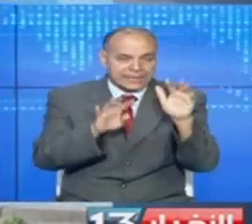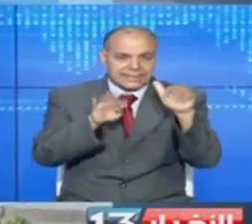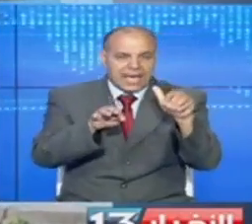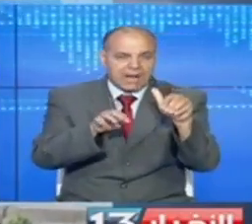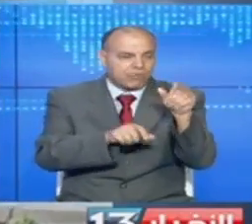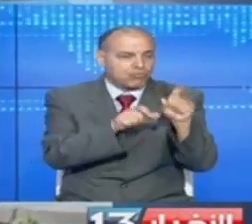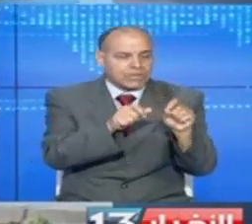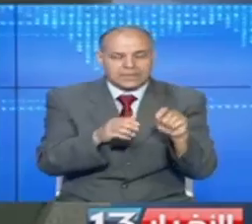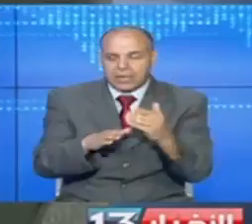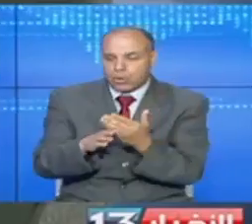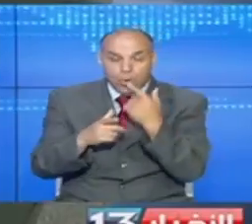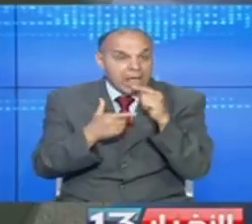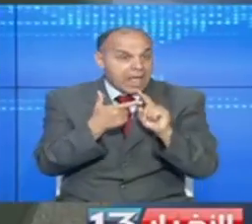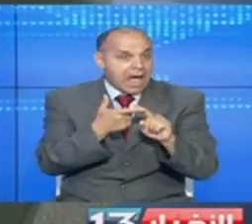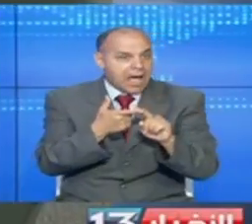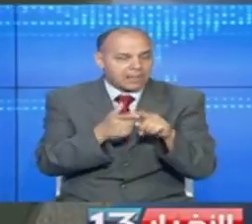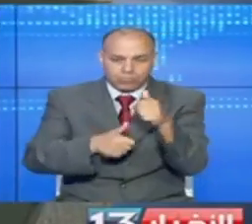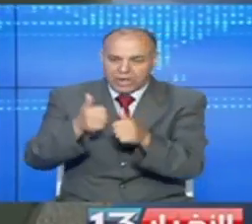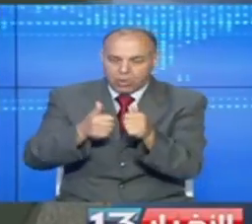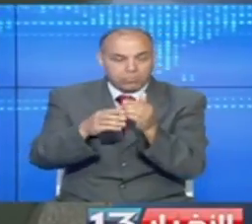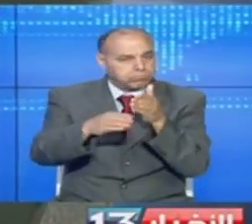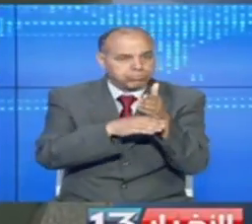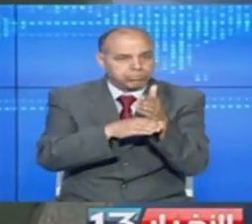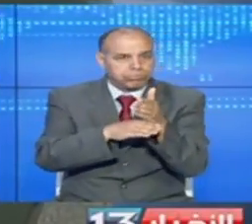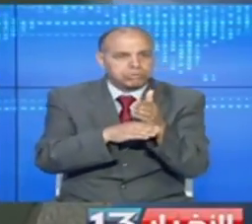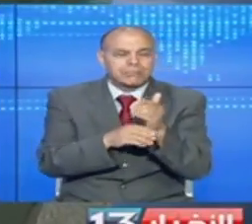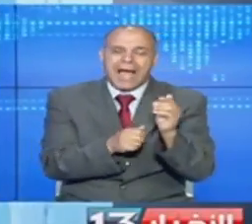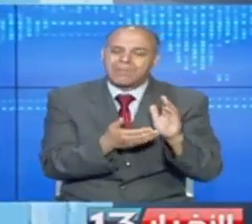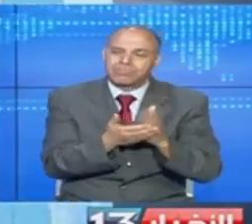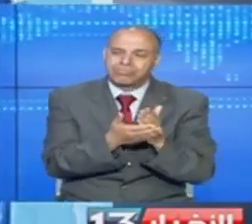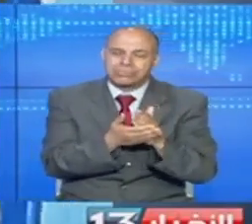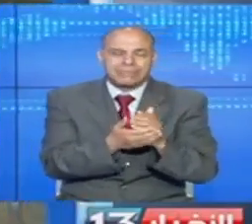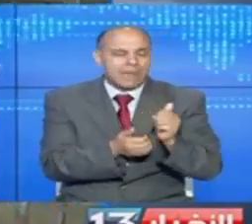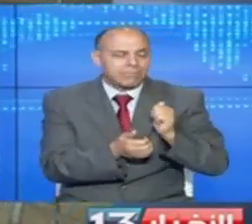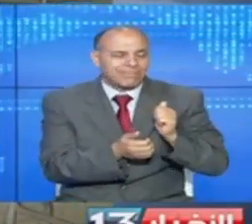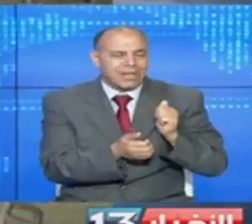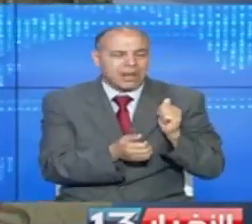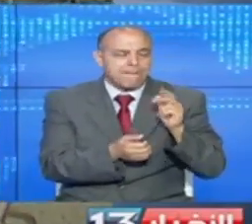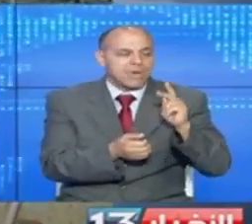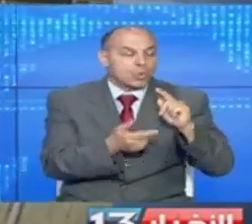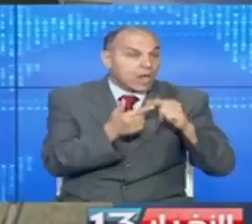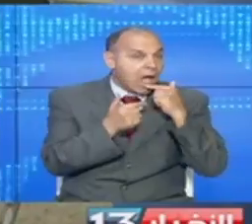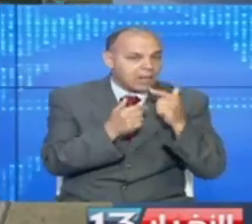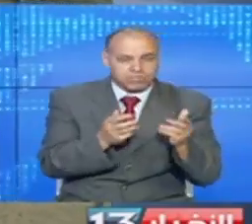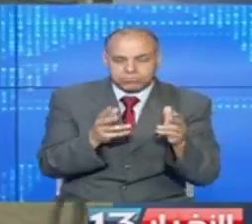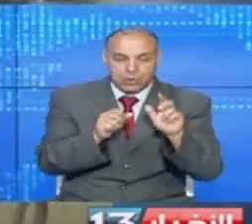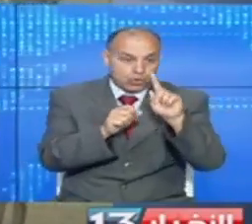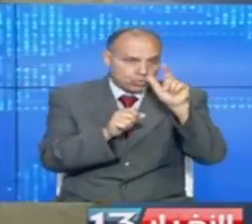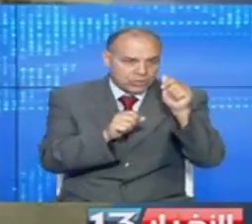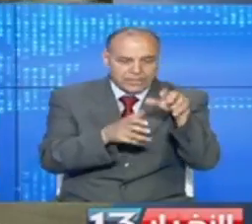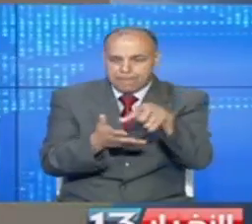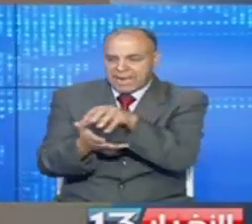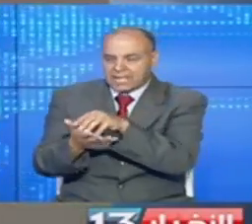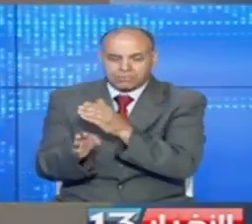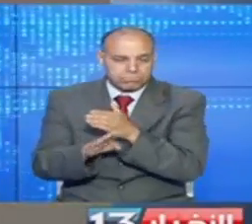9000 مترشح. أما بالنسبة لمناظرة الدخول إلى المدارس الإعدادية النموذجية فقد تم تخصيص 16